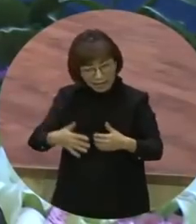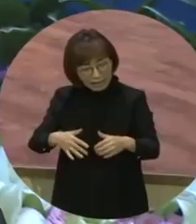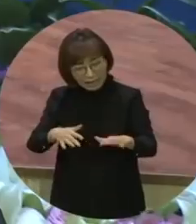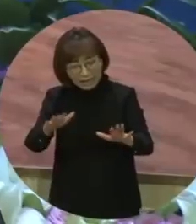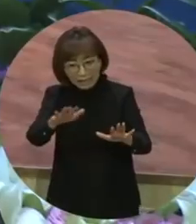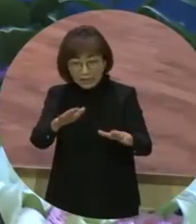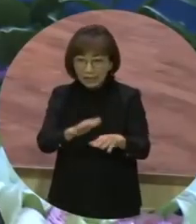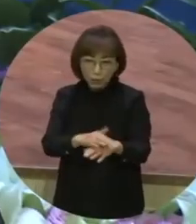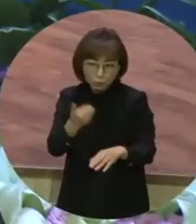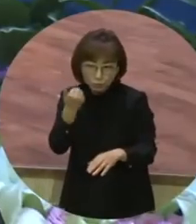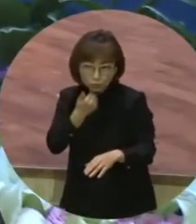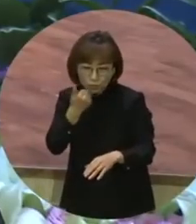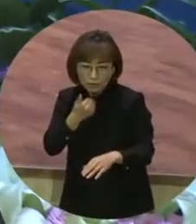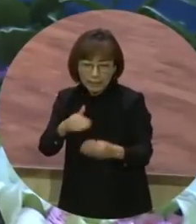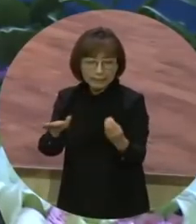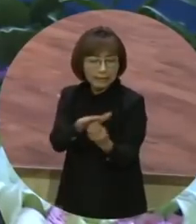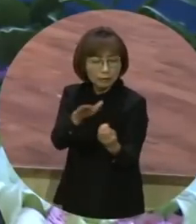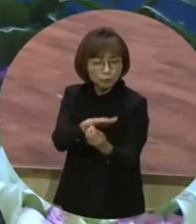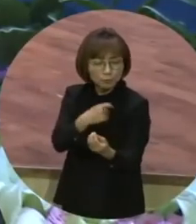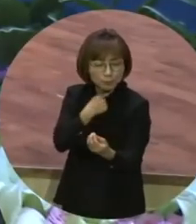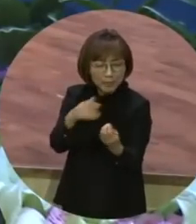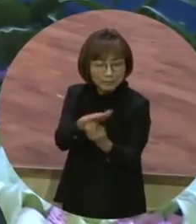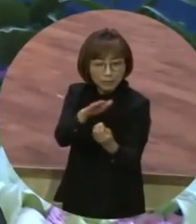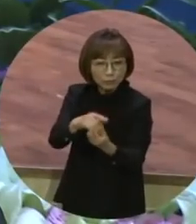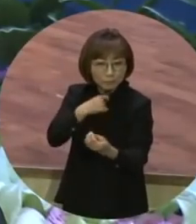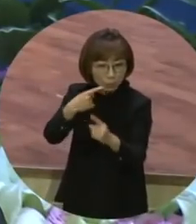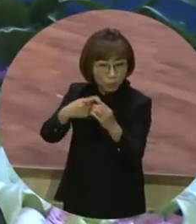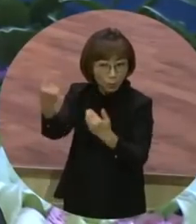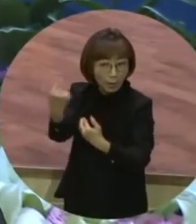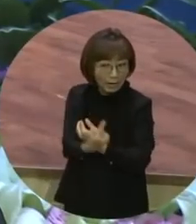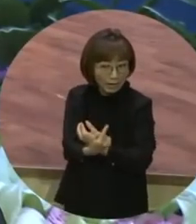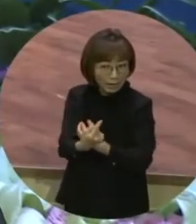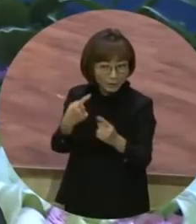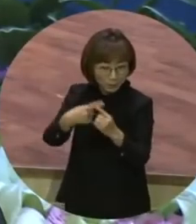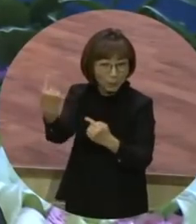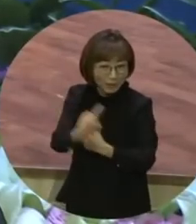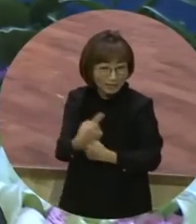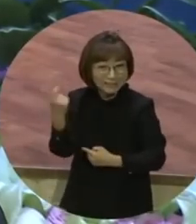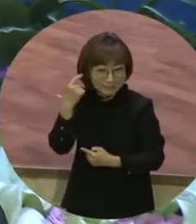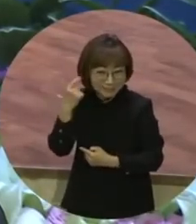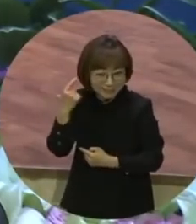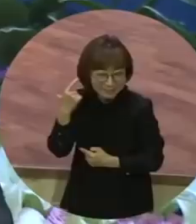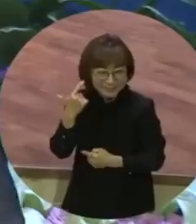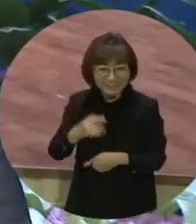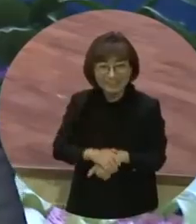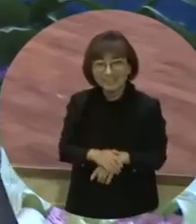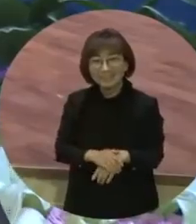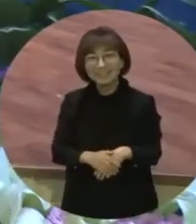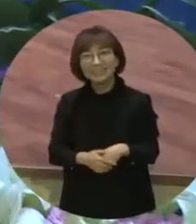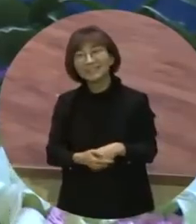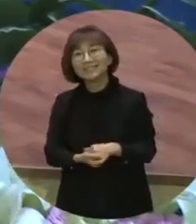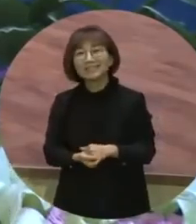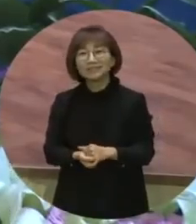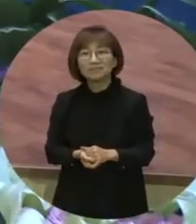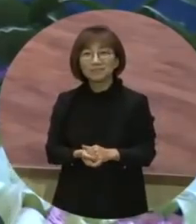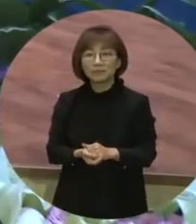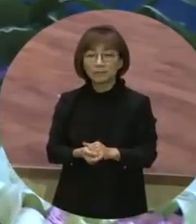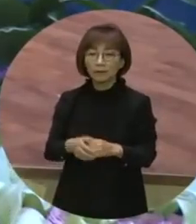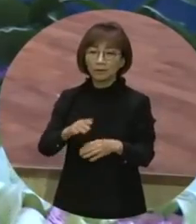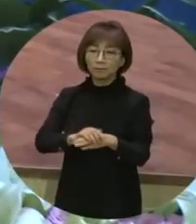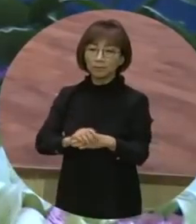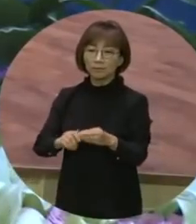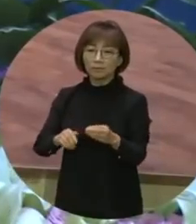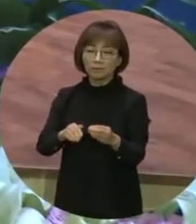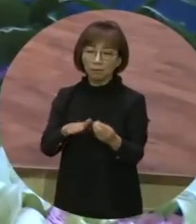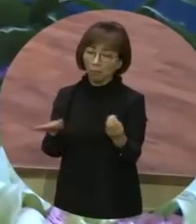때문에 교회 온 사람도 있다네. 이번에 탁구 쫙 치는 사람 왔다네. 근데 그러니까 탁구를 쫙 치는데 교회가 탁구 대한다고 온